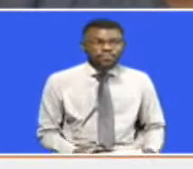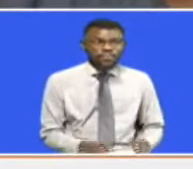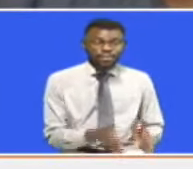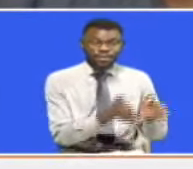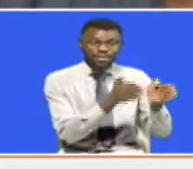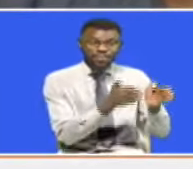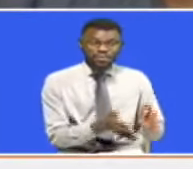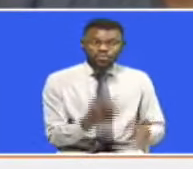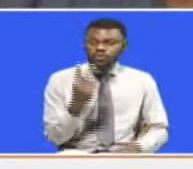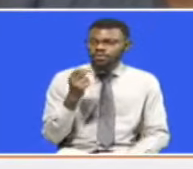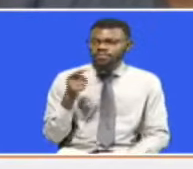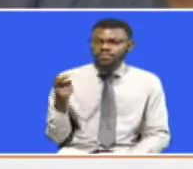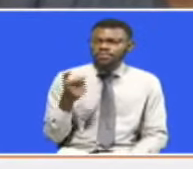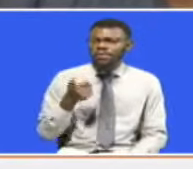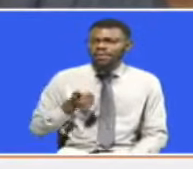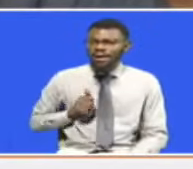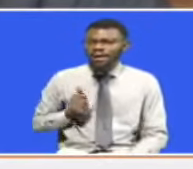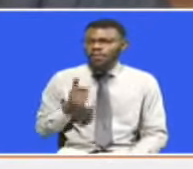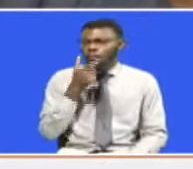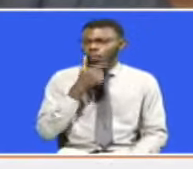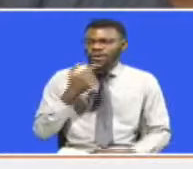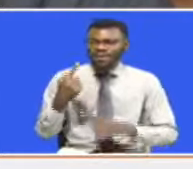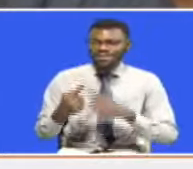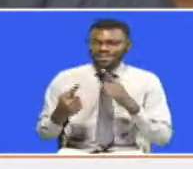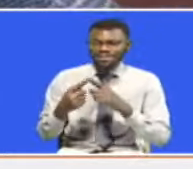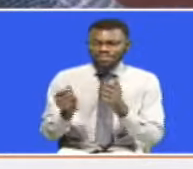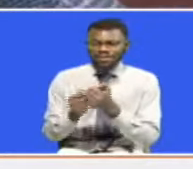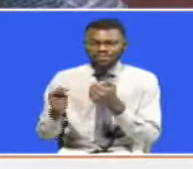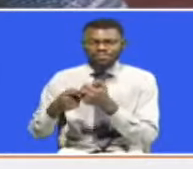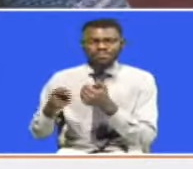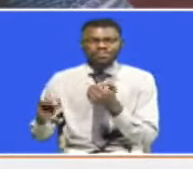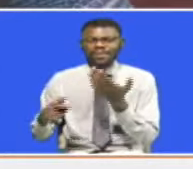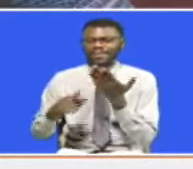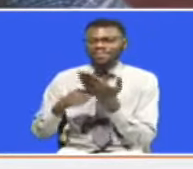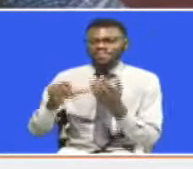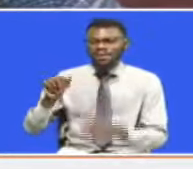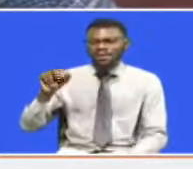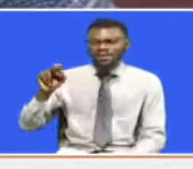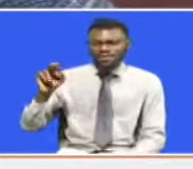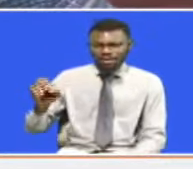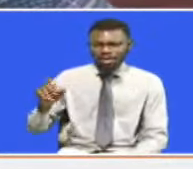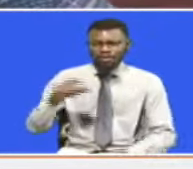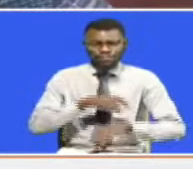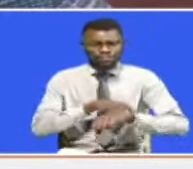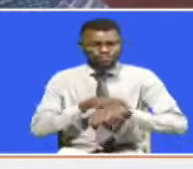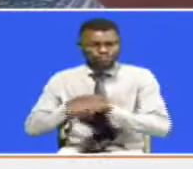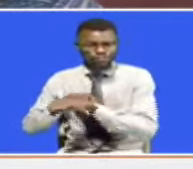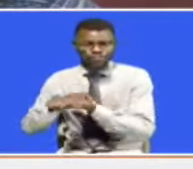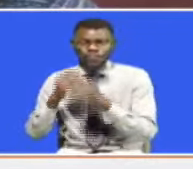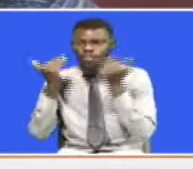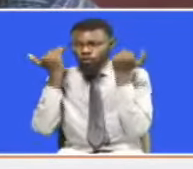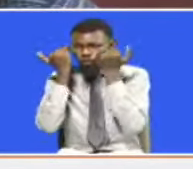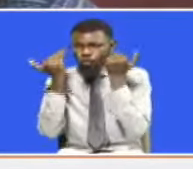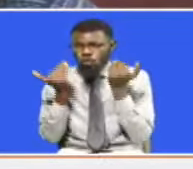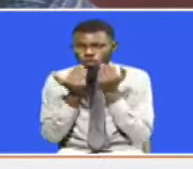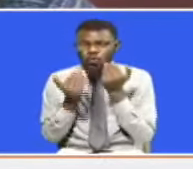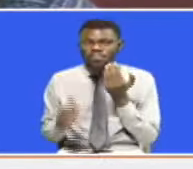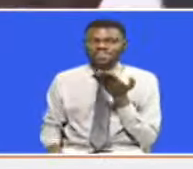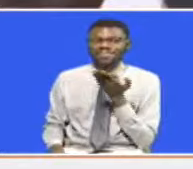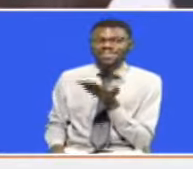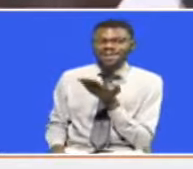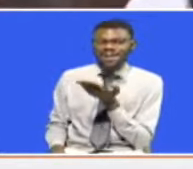ya Maigo, msichana mwenye umri wa miaka 16, Ann Adhiambo, alifikishwa kizimbani mbele ya hakimu Zainabu